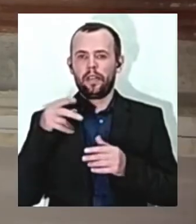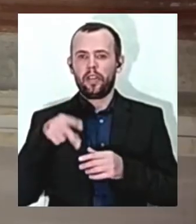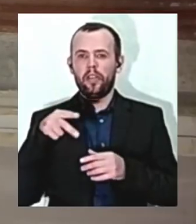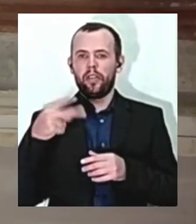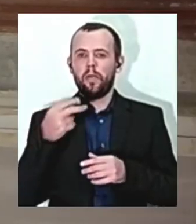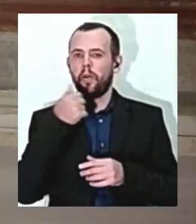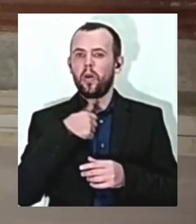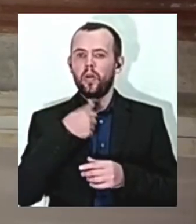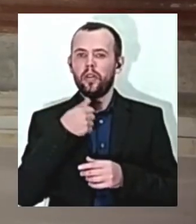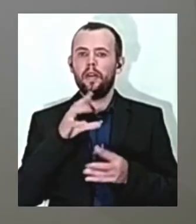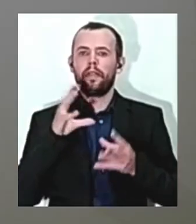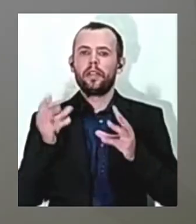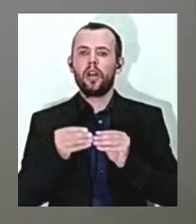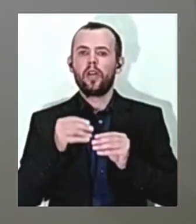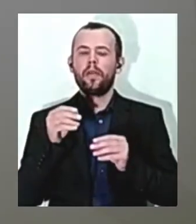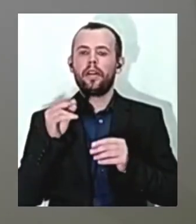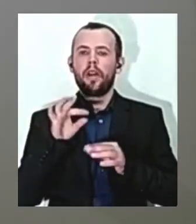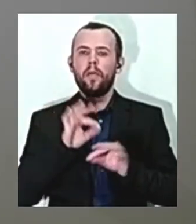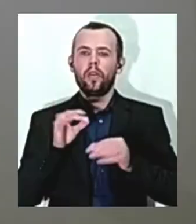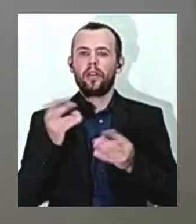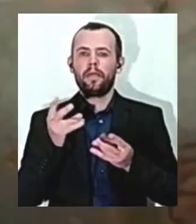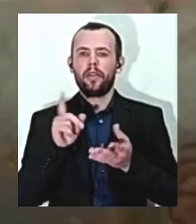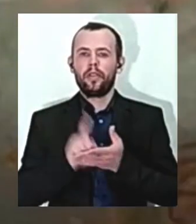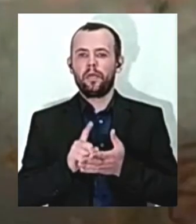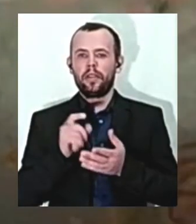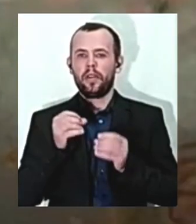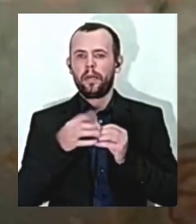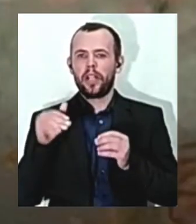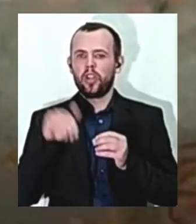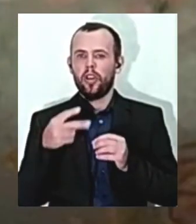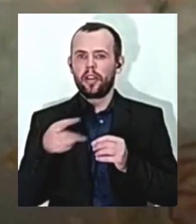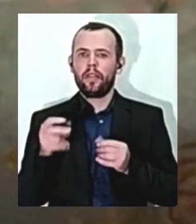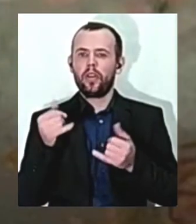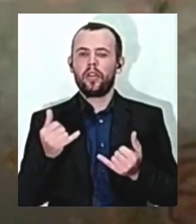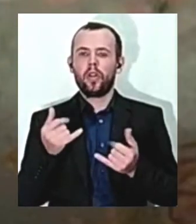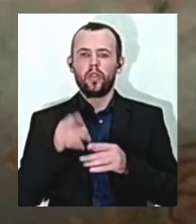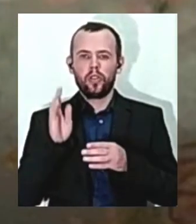для проєкту необхідно було 15 тисяч євро. Наразі для завершення залишилося